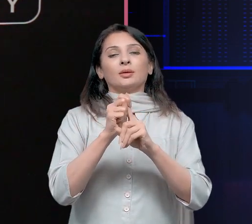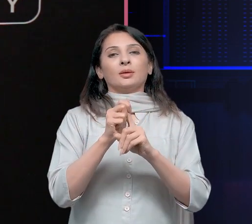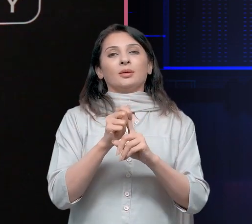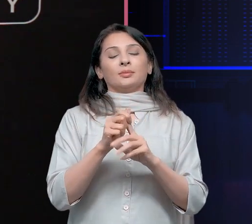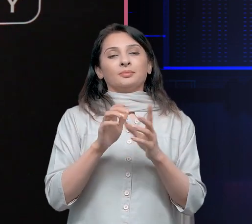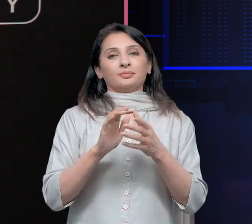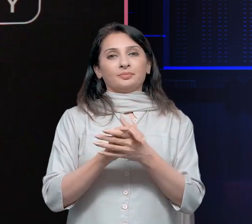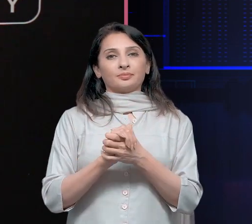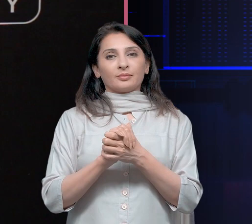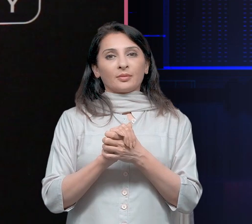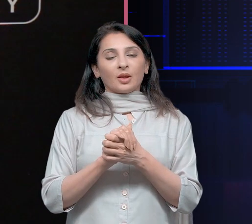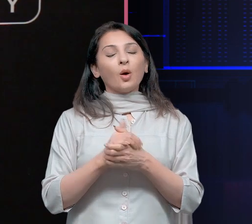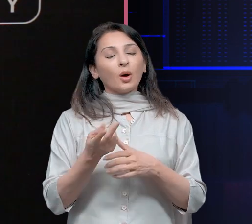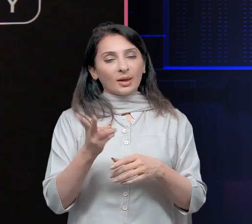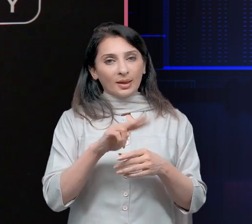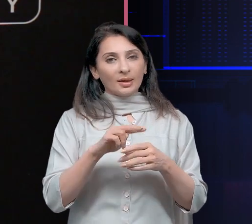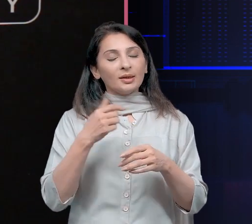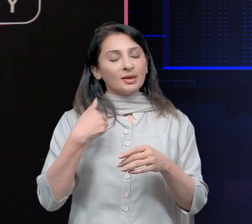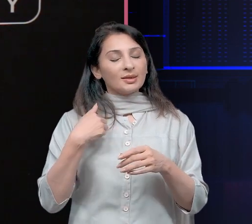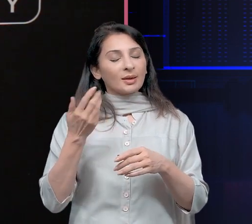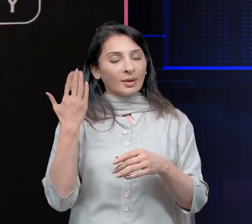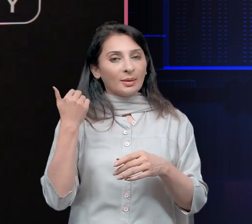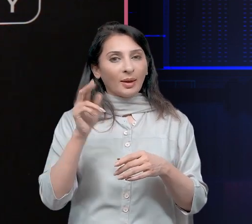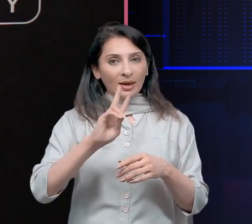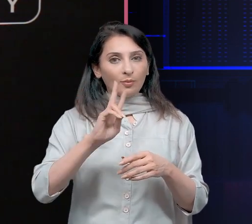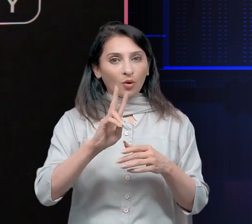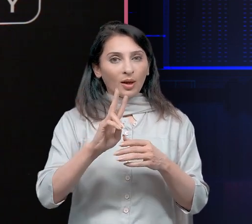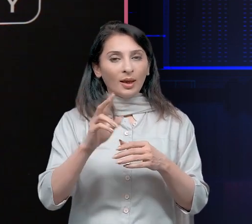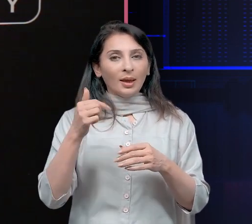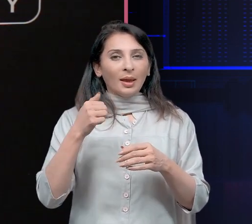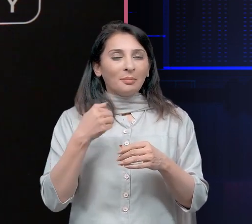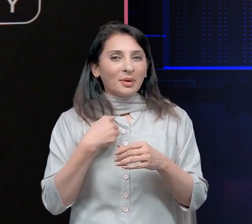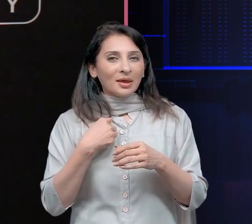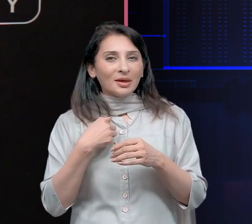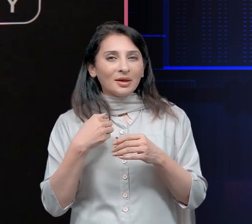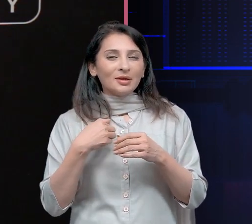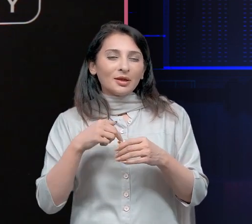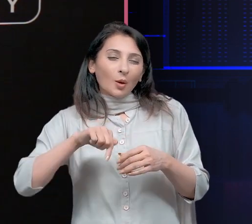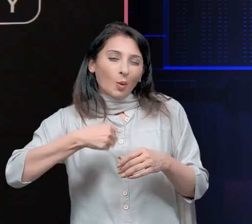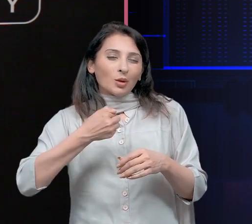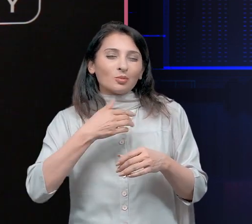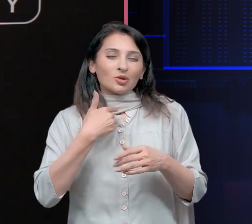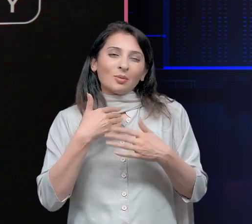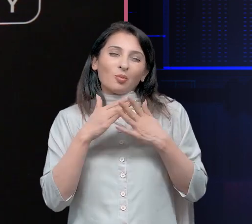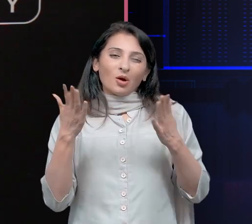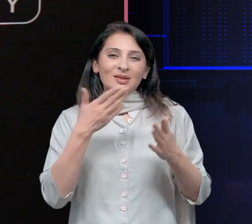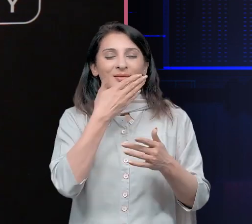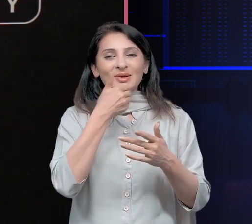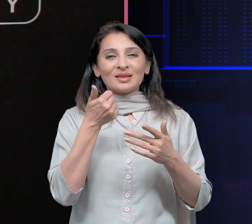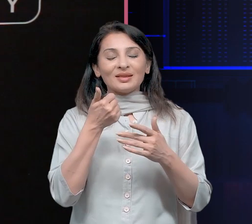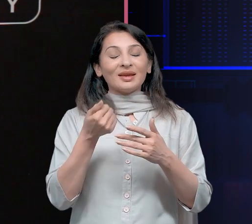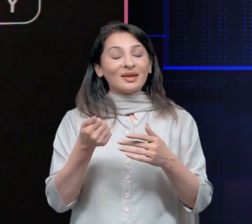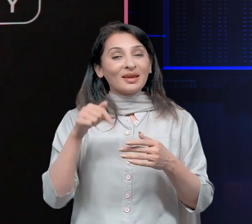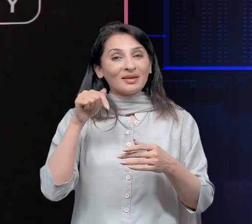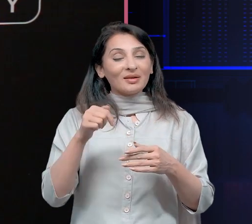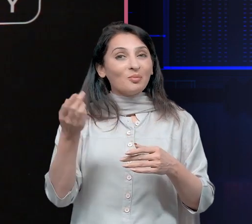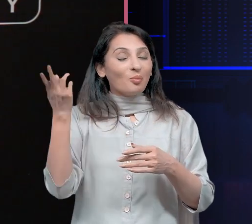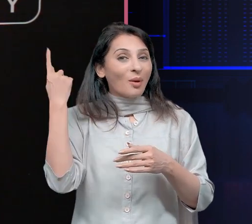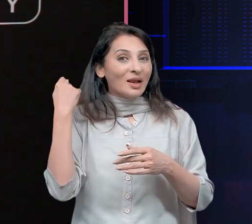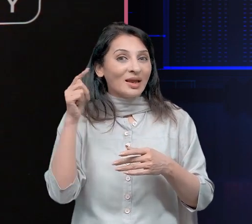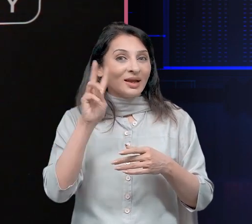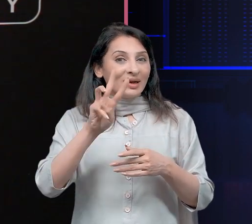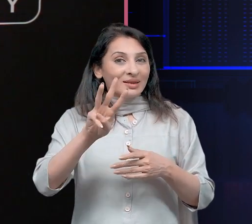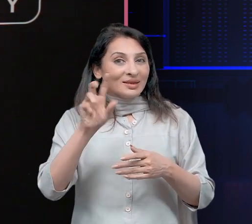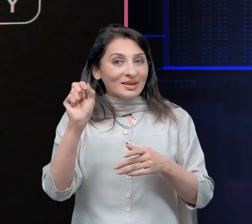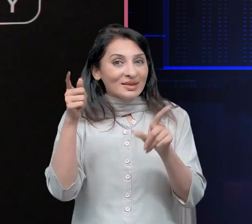ये स्लाइटली इसलिए भी पर्सनल है क्योंकि आज से 30 साल पहले पाकिस्तान में औरतें एज सच काम नहीं करती थीं, आपको